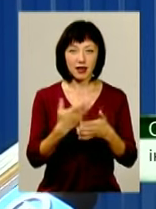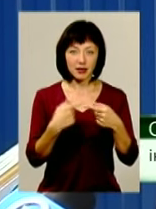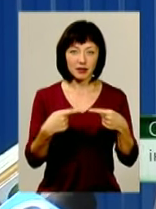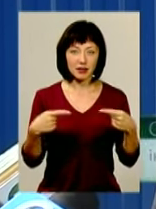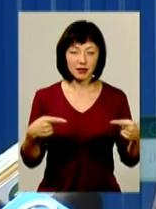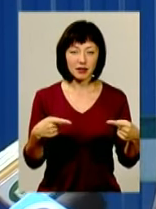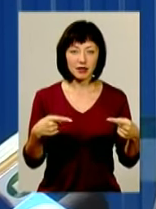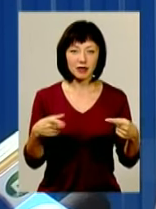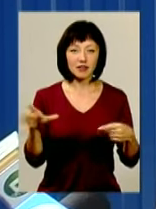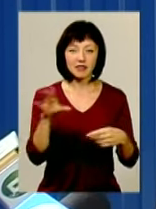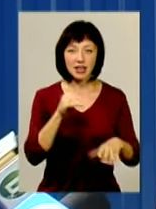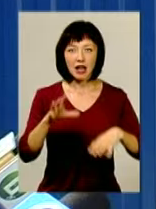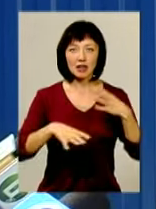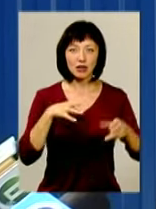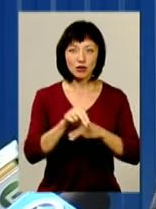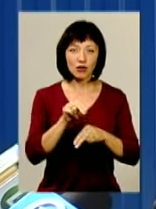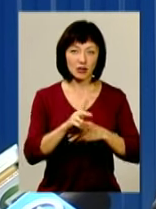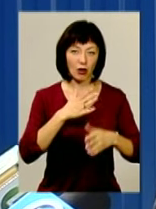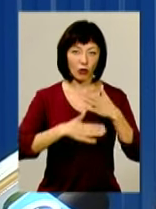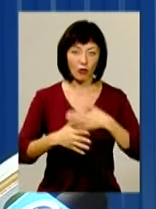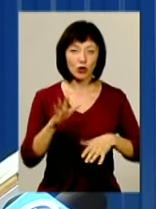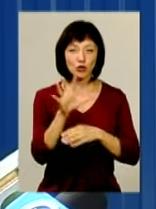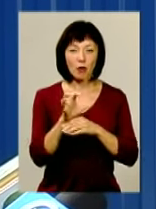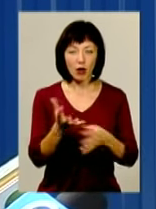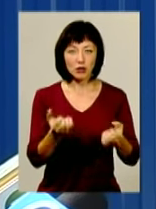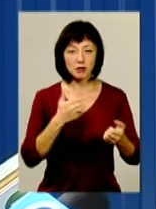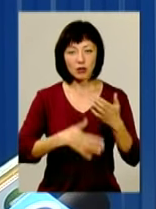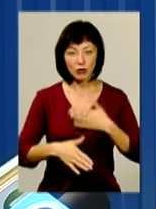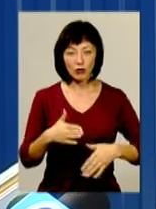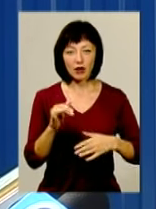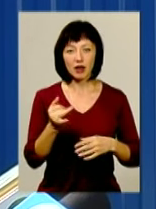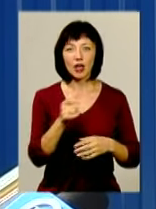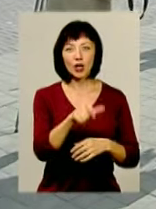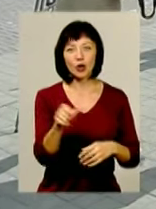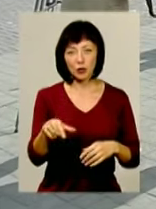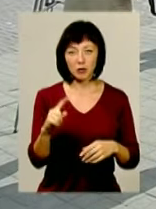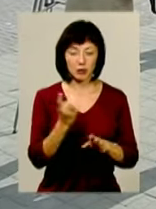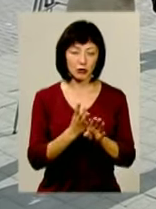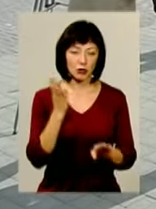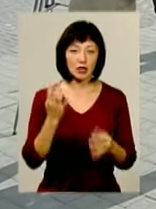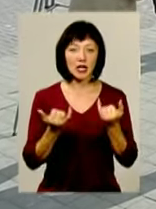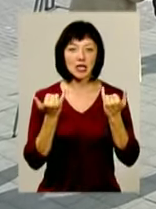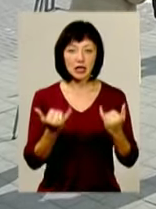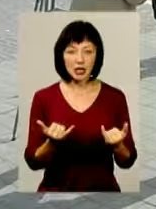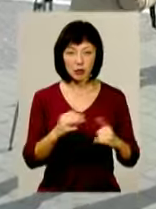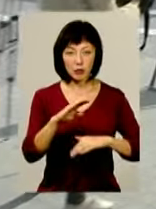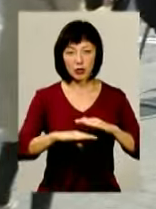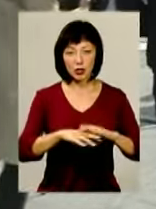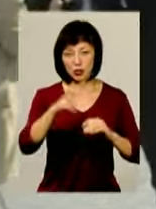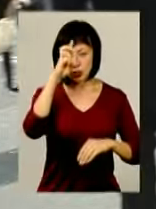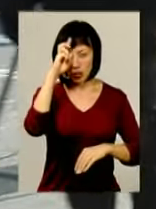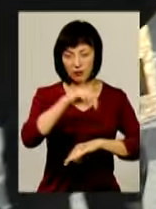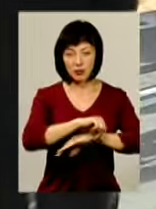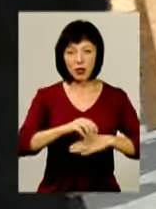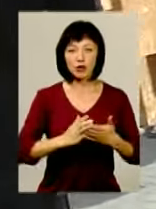все дресирування ми отримуємо стільки задоволення. І собака отримує задоволення від ігри, і люди, в першу чергу. Нині у підпорядкуванні Державної